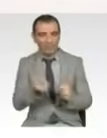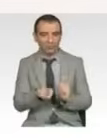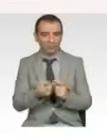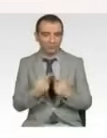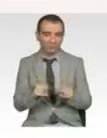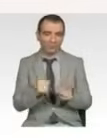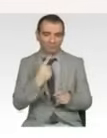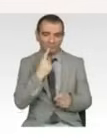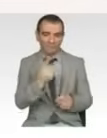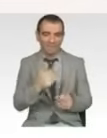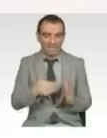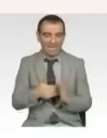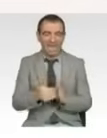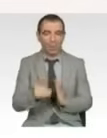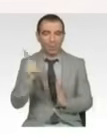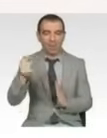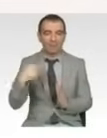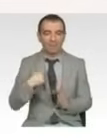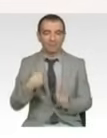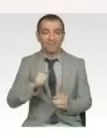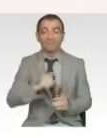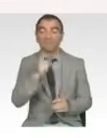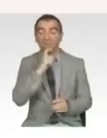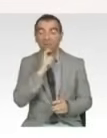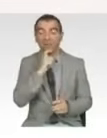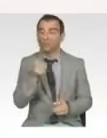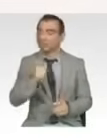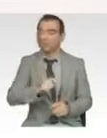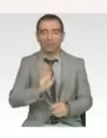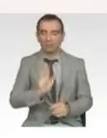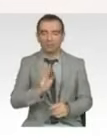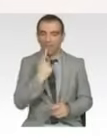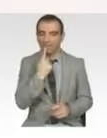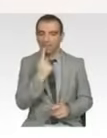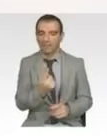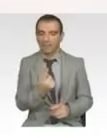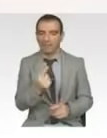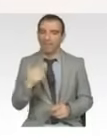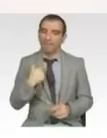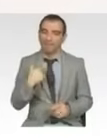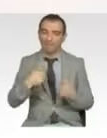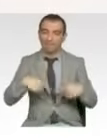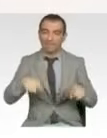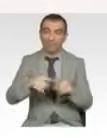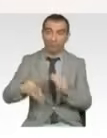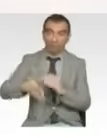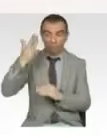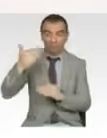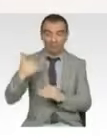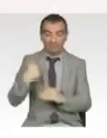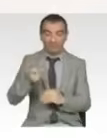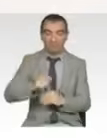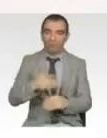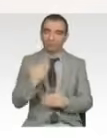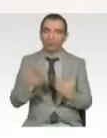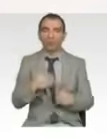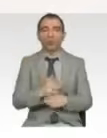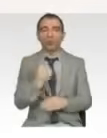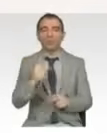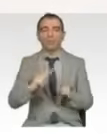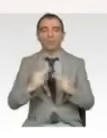anlatırsak gelecekte onlar bizim yaptığımız yanlışları yapmayacaklardır. Evet. Bizim büyüklerimizden bizim yaptığımız daha doğru bir